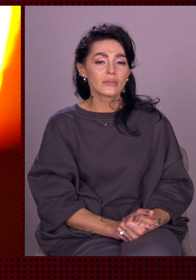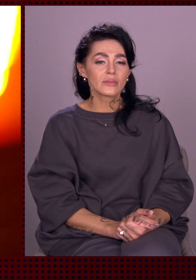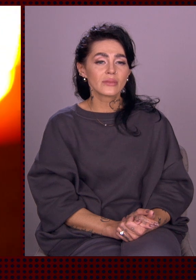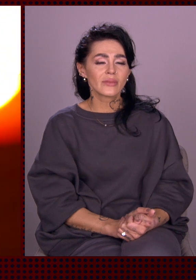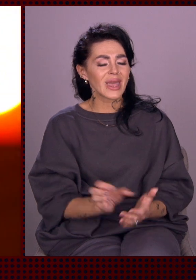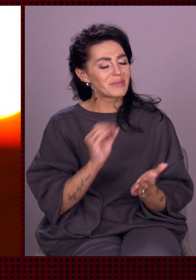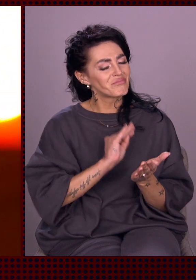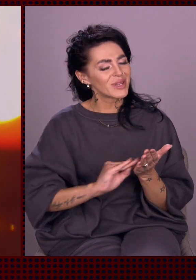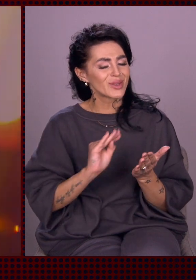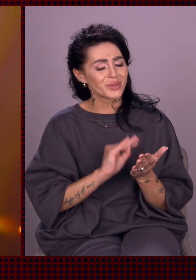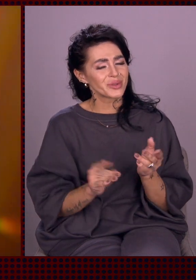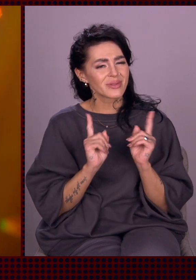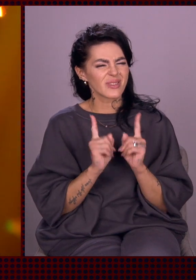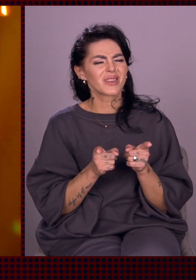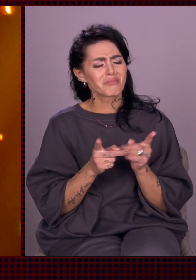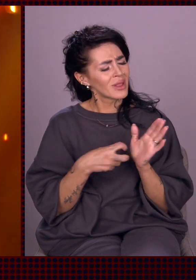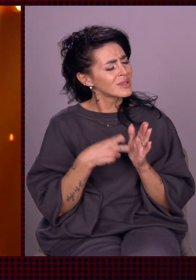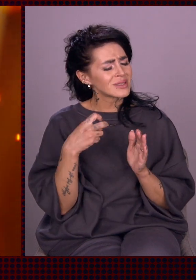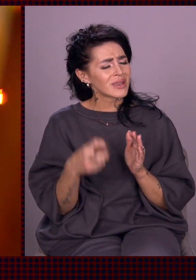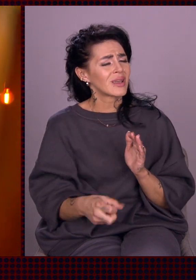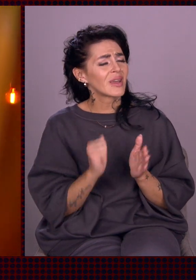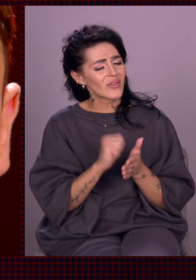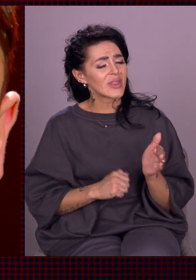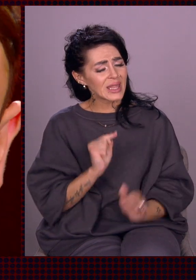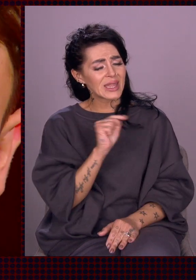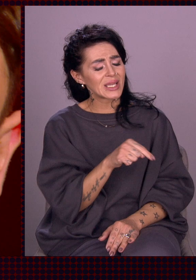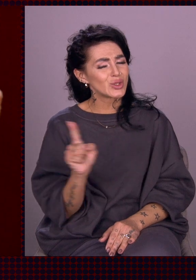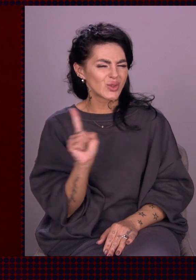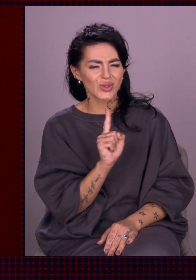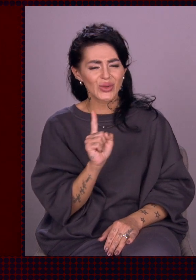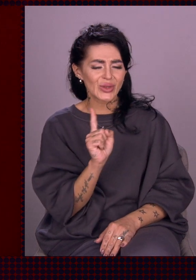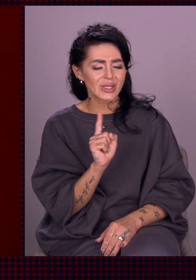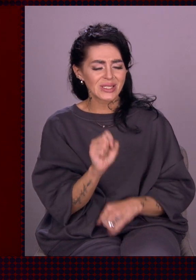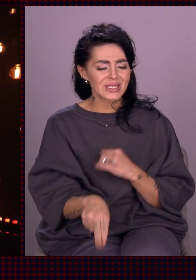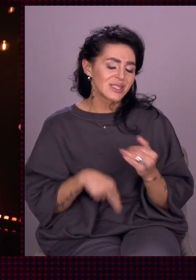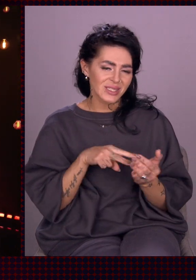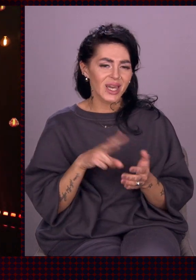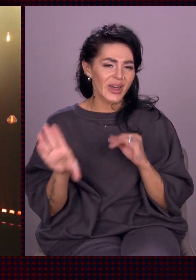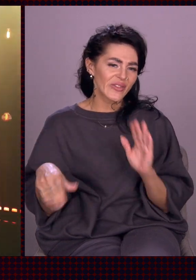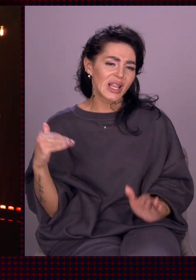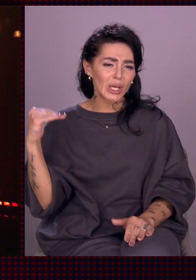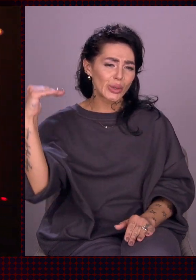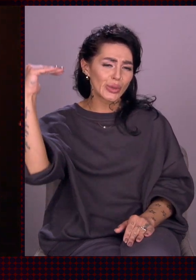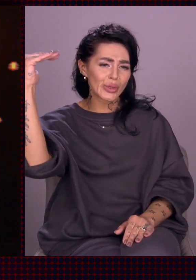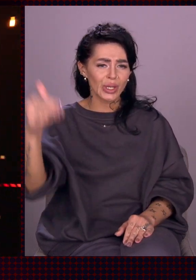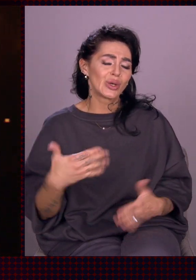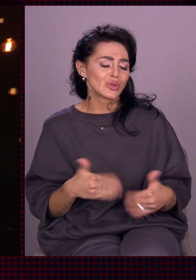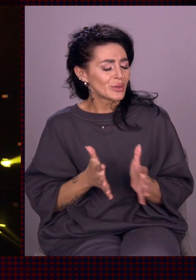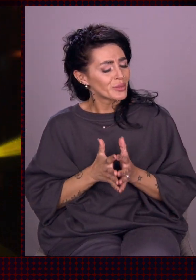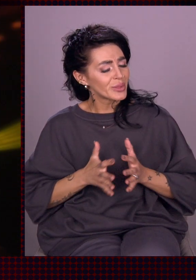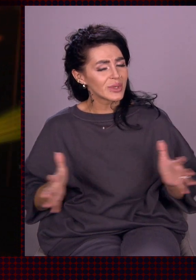Пишу тобі листа від тієї, що стала великою, та вже більше порад